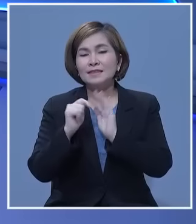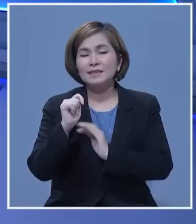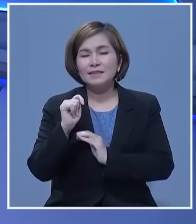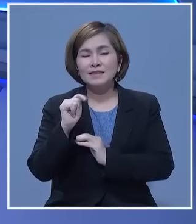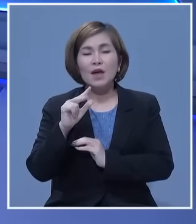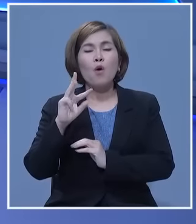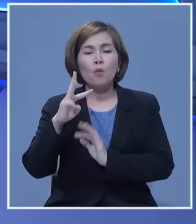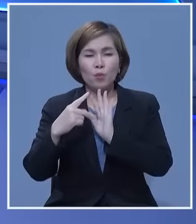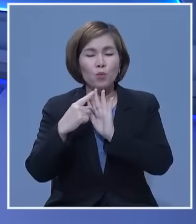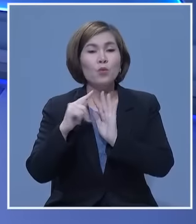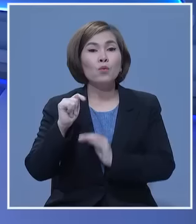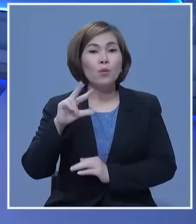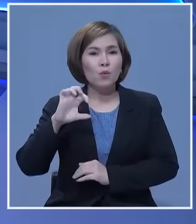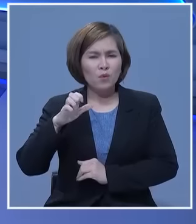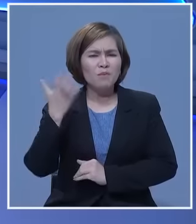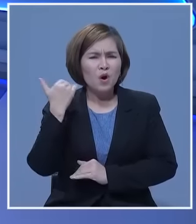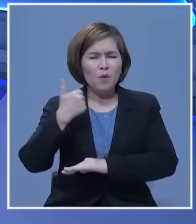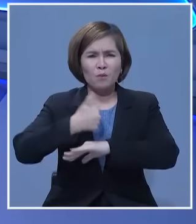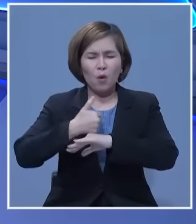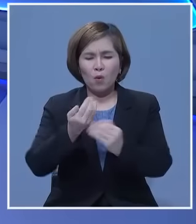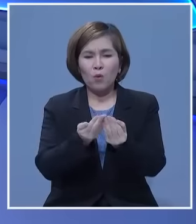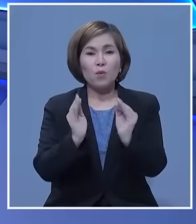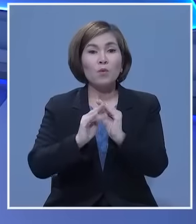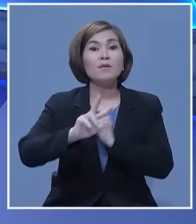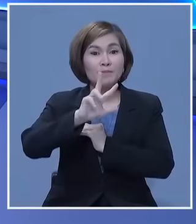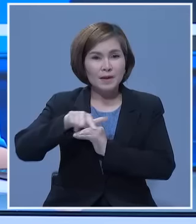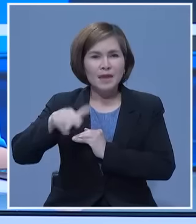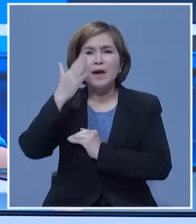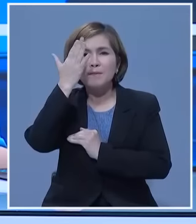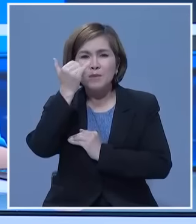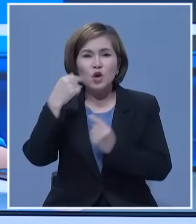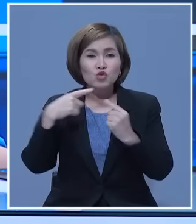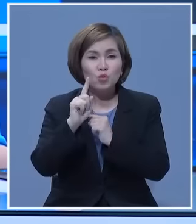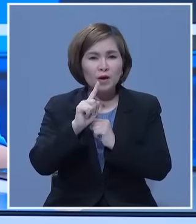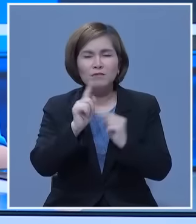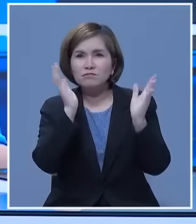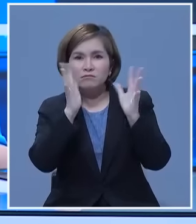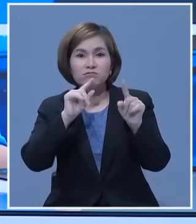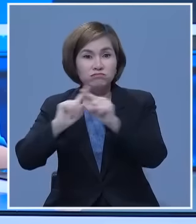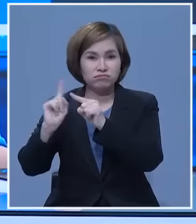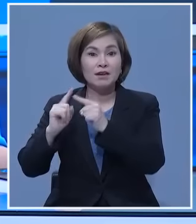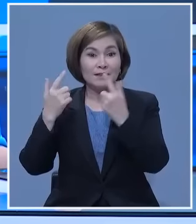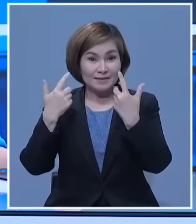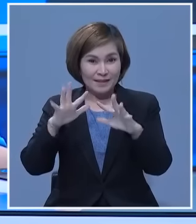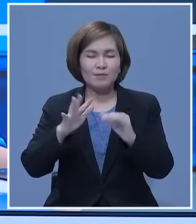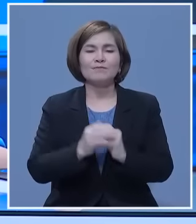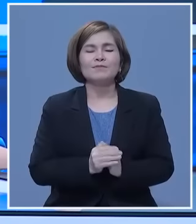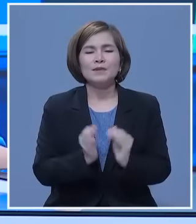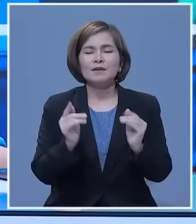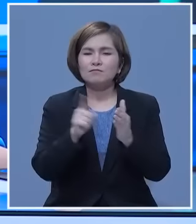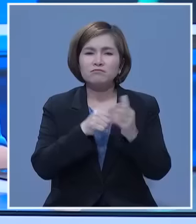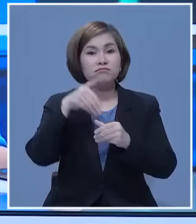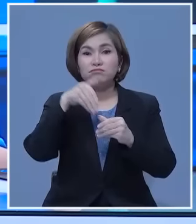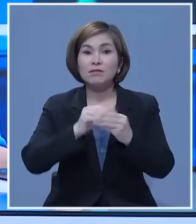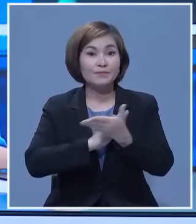เคยรับบทบาทผอครอบครัวเพื่อไทยในการเดินหน้าหาเสียงครั้งที่ผ่านมาแล้วก็หลังจากการหาเสียงปรากฏว่า